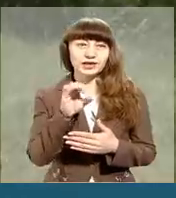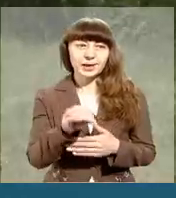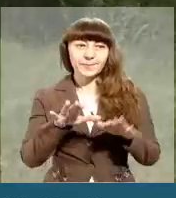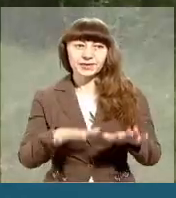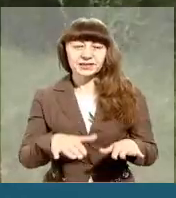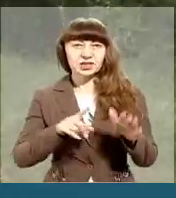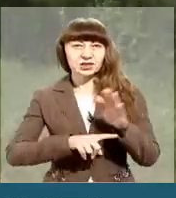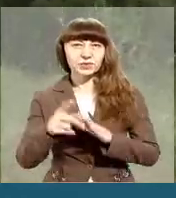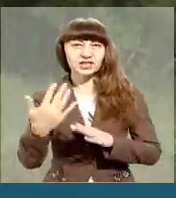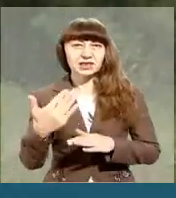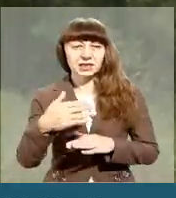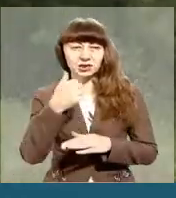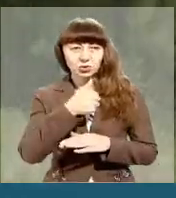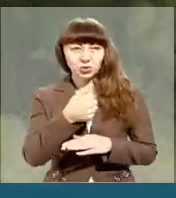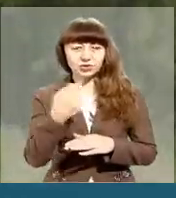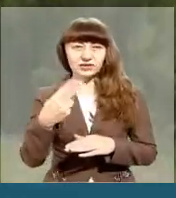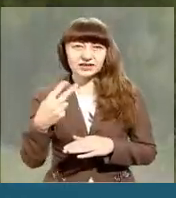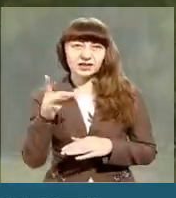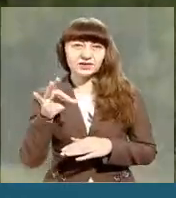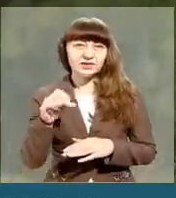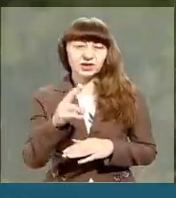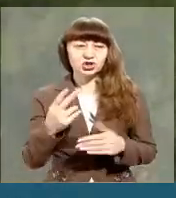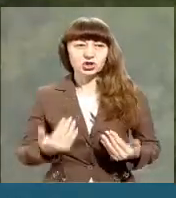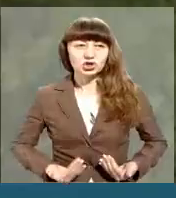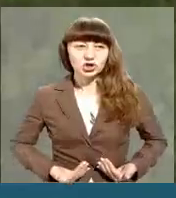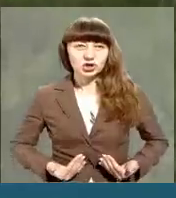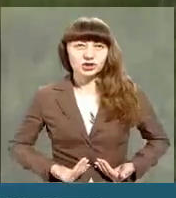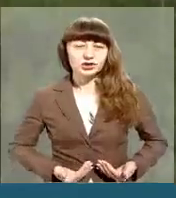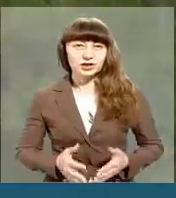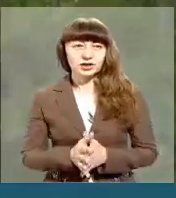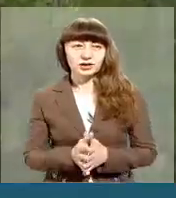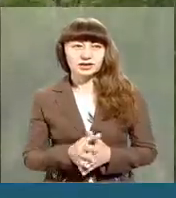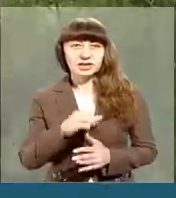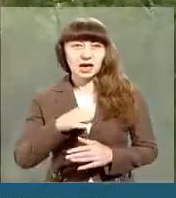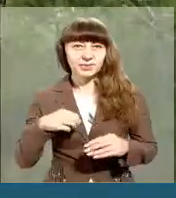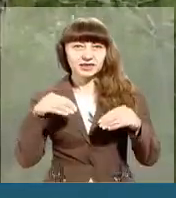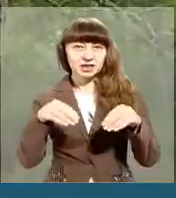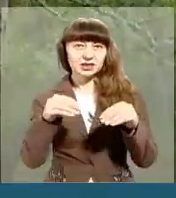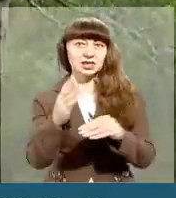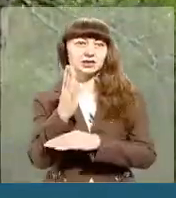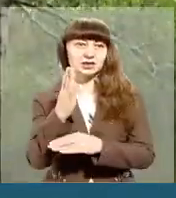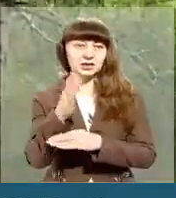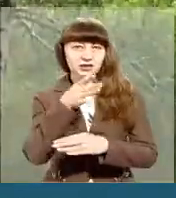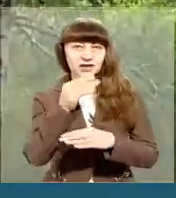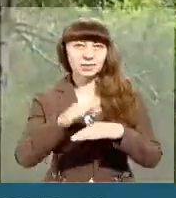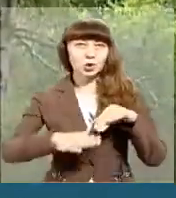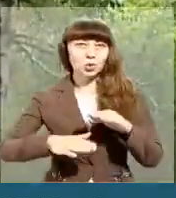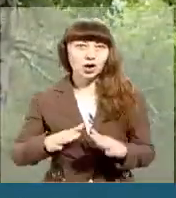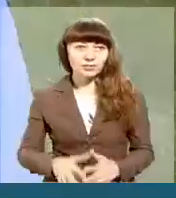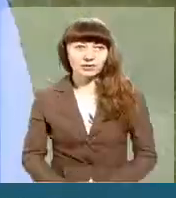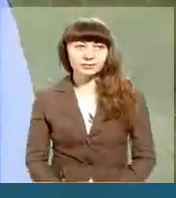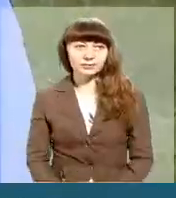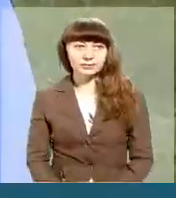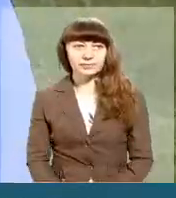ағаш отырғызған. Бүгінде тоғайда қайындардан басқа терек, қарағай және көктерек өсіп, ауыл тұрғындарының сүйікті демалыс орнына